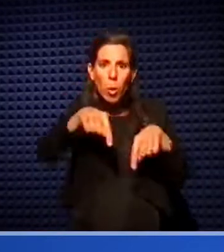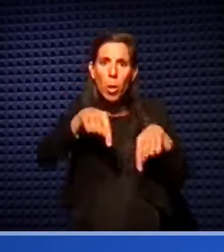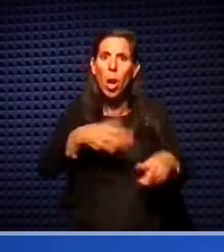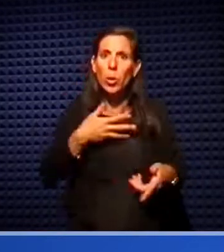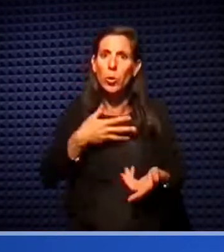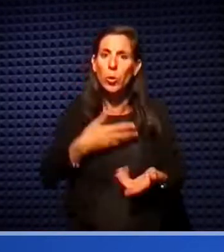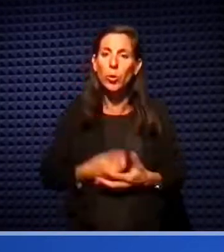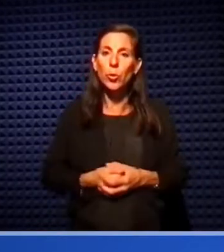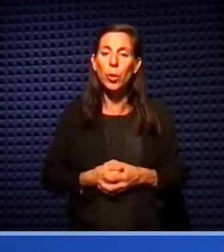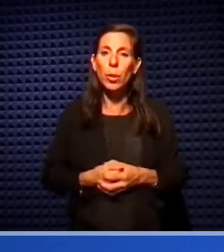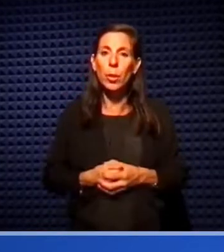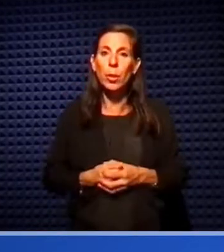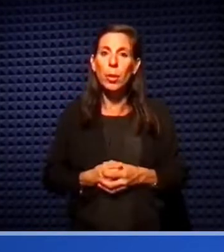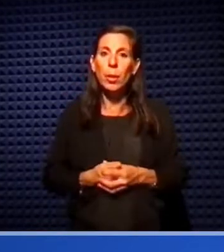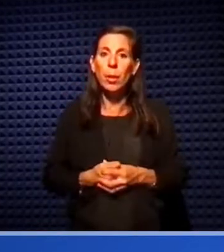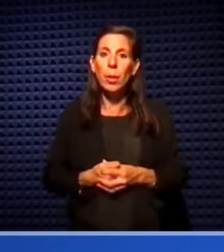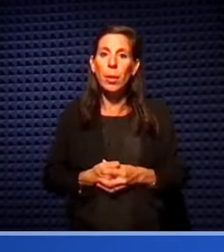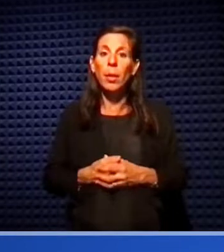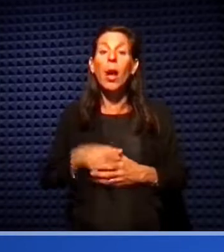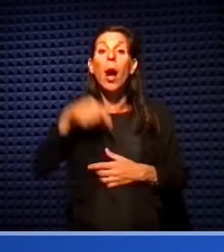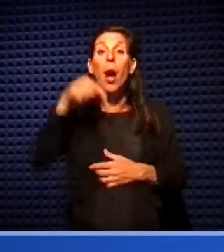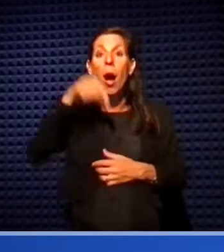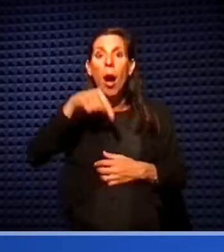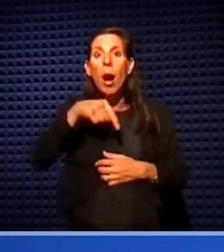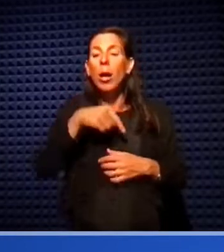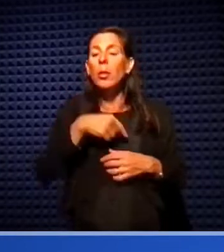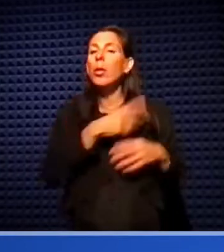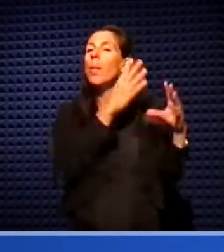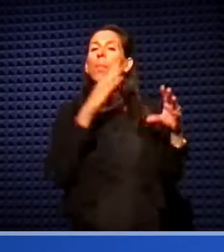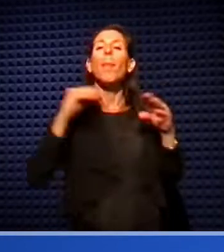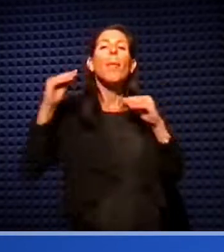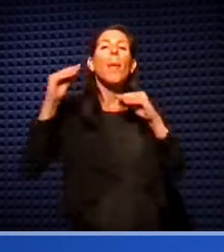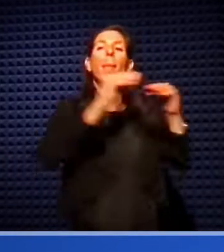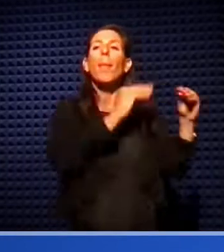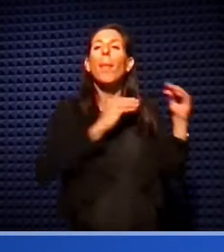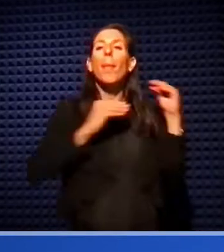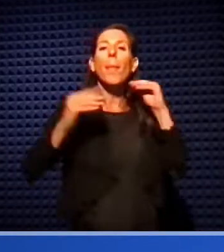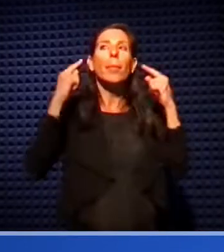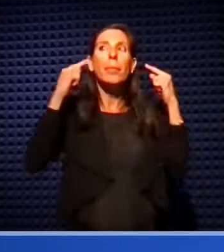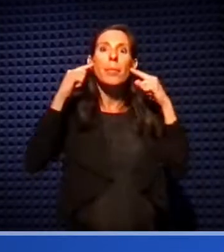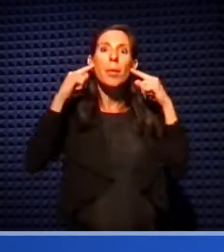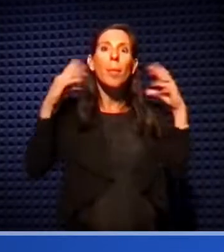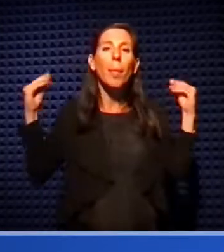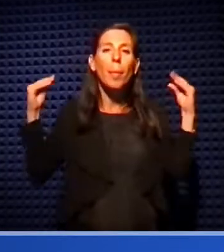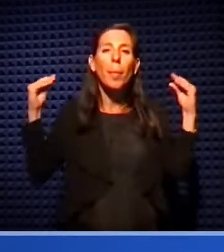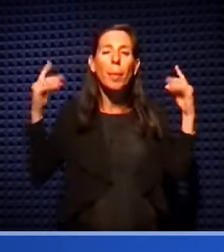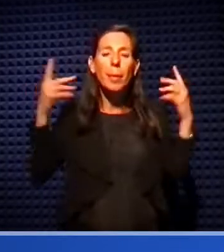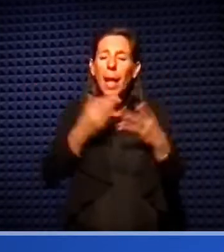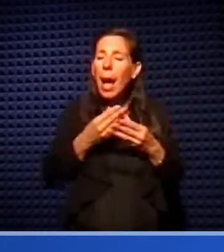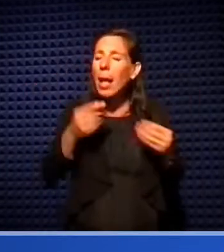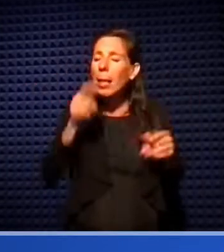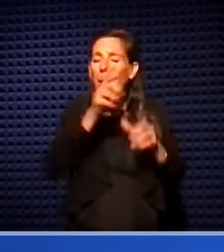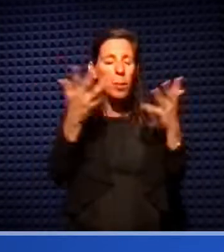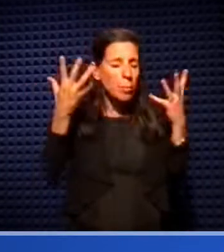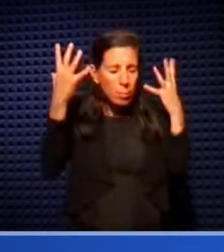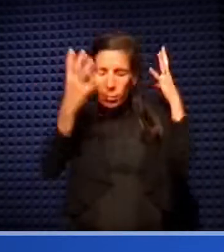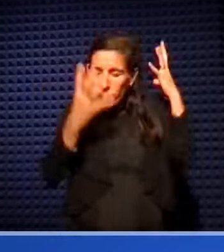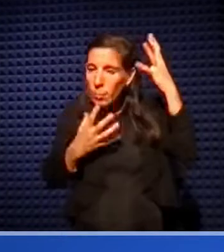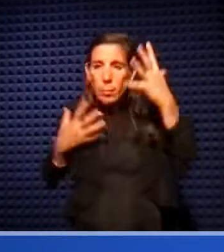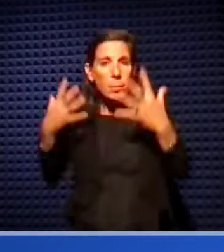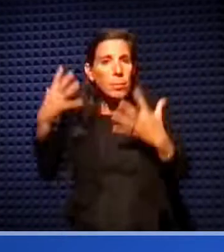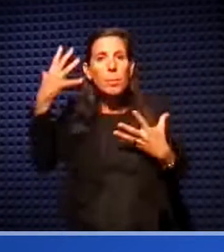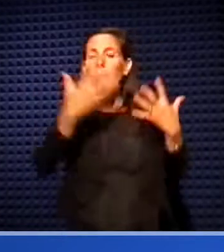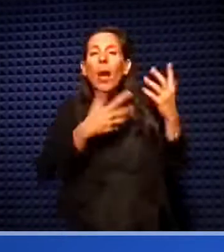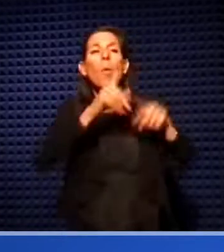أب قدمينا قميتهم نتبي يسكر السوس تلقسلنا دحنات زيبان حرنات منفس قدس زتفق دراق أبنات أخرار